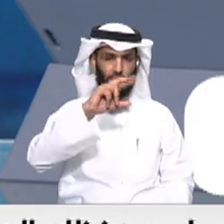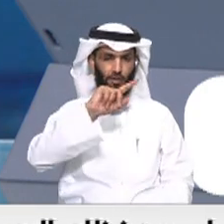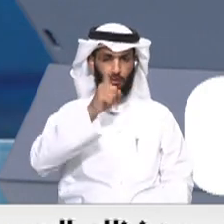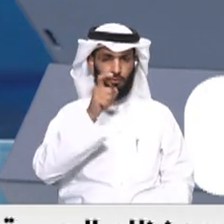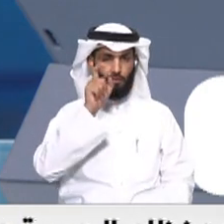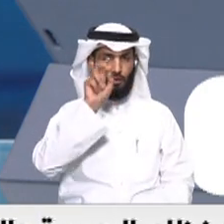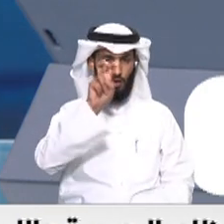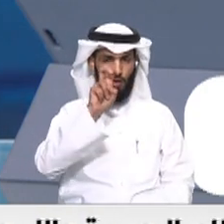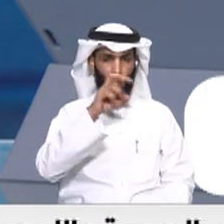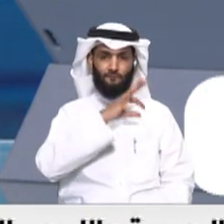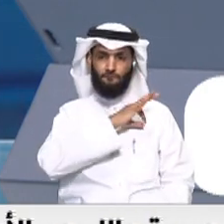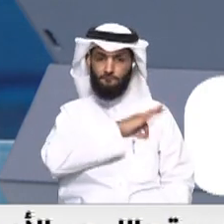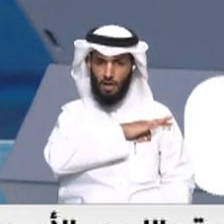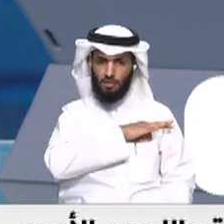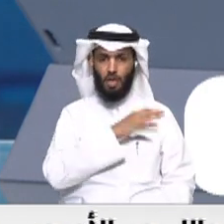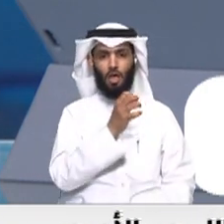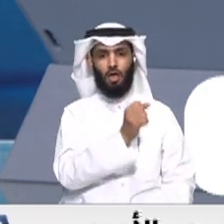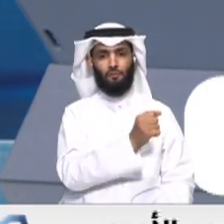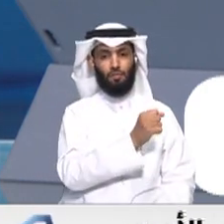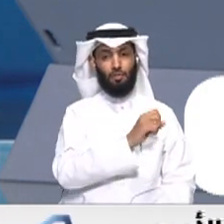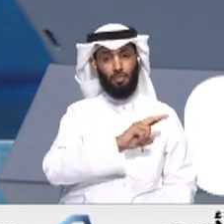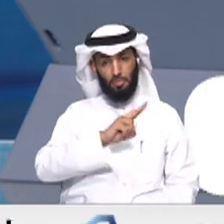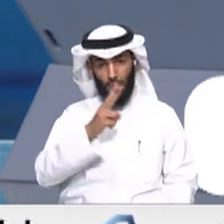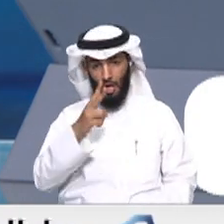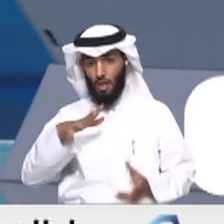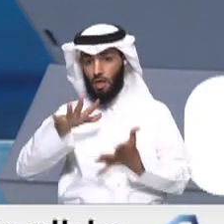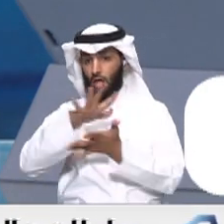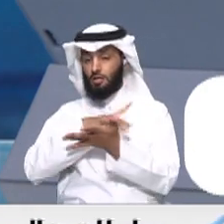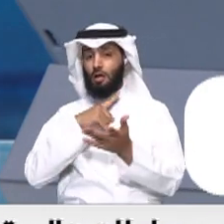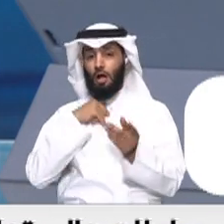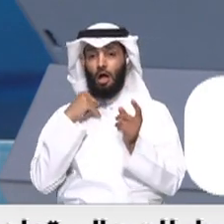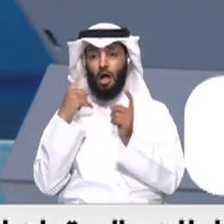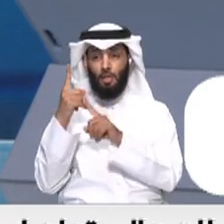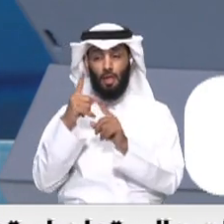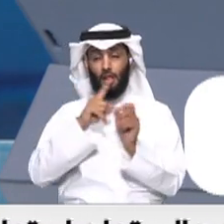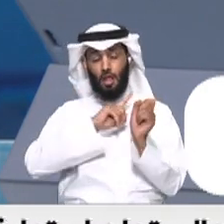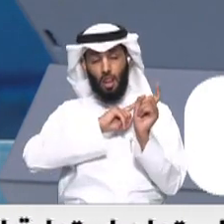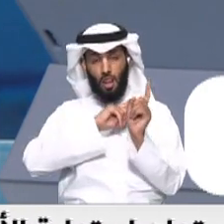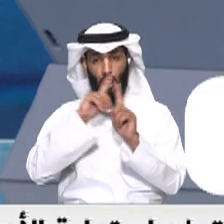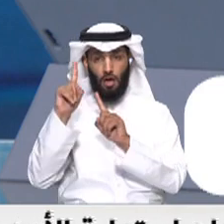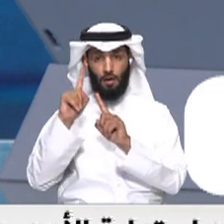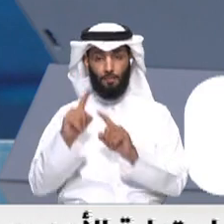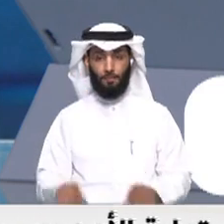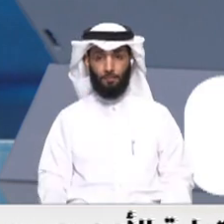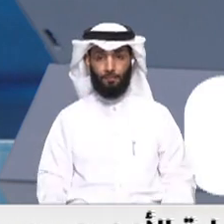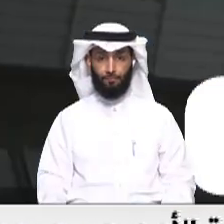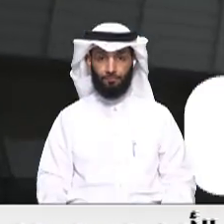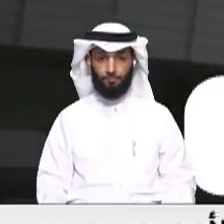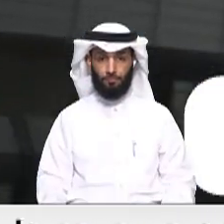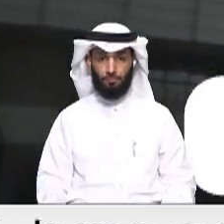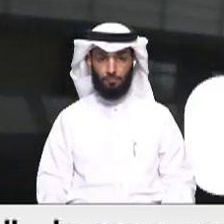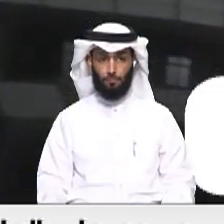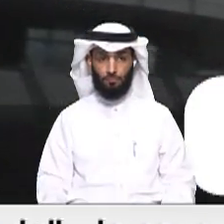في كلمته التزام دولة الكويت بدعم الدور الحيوي للوكالة.